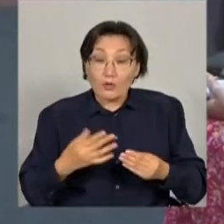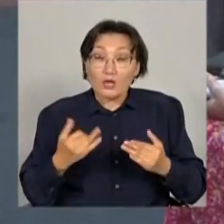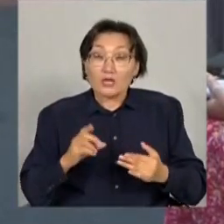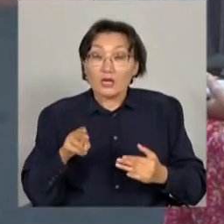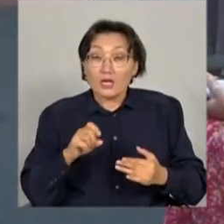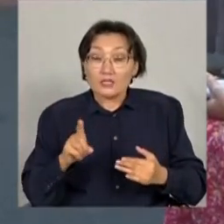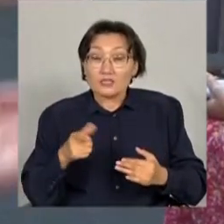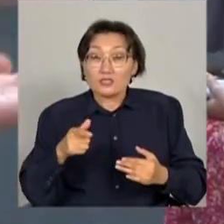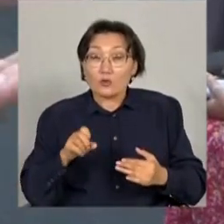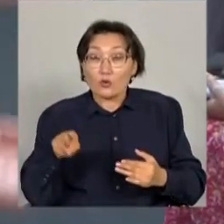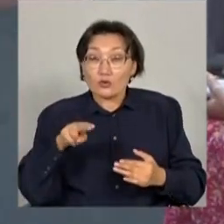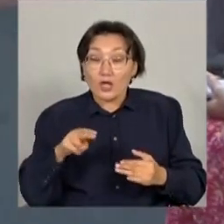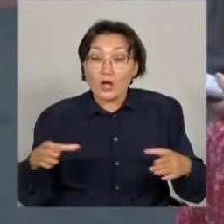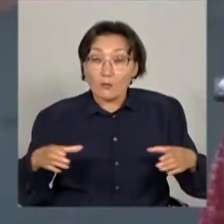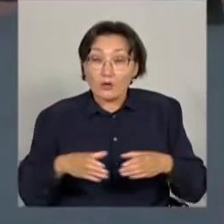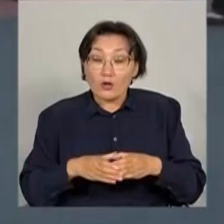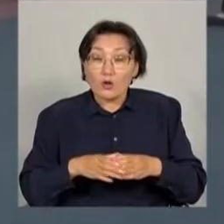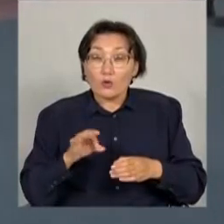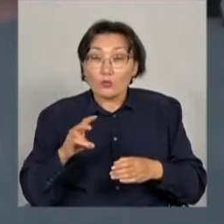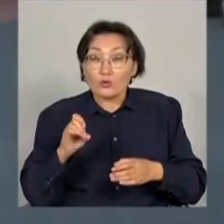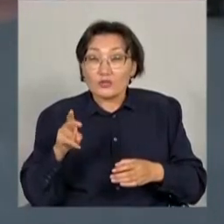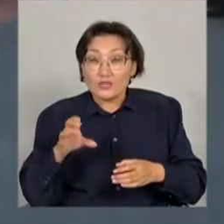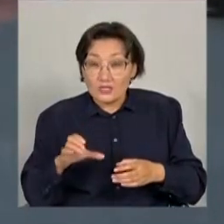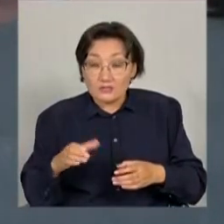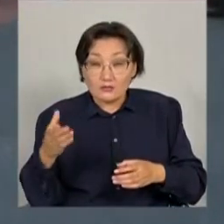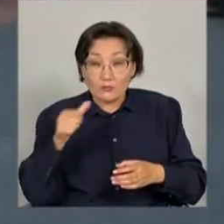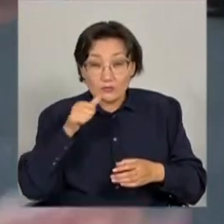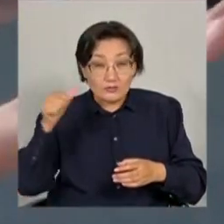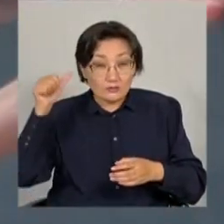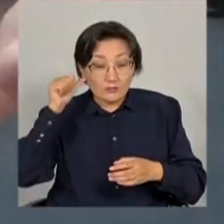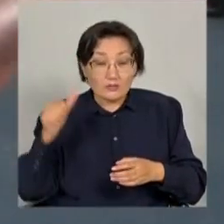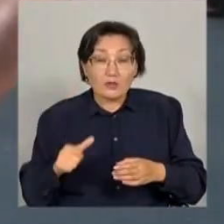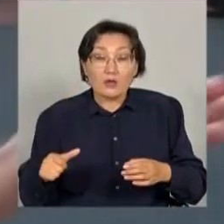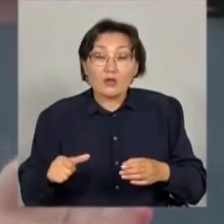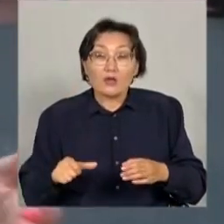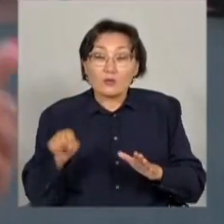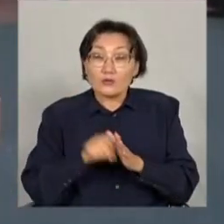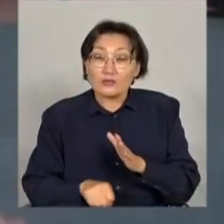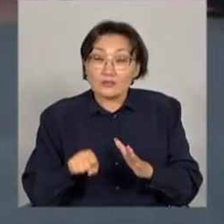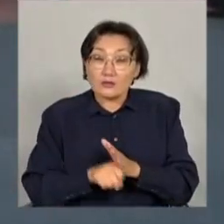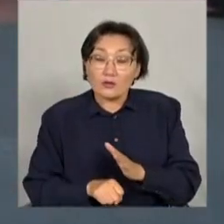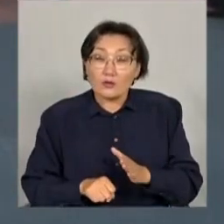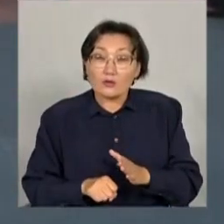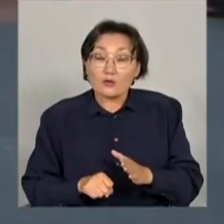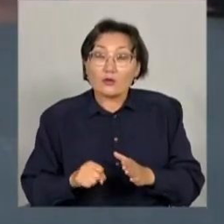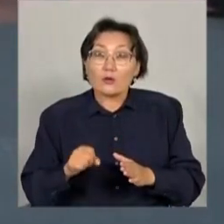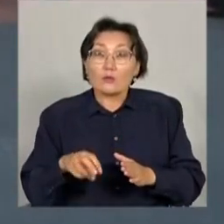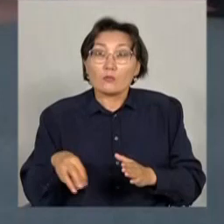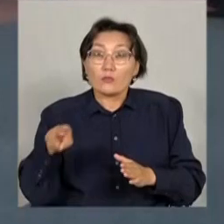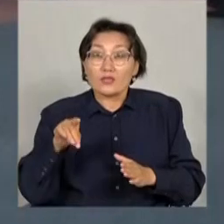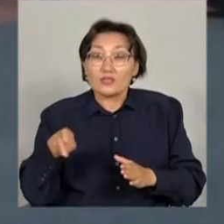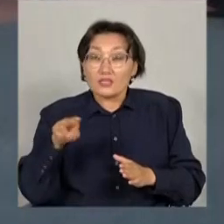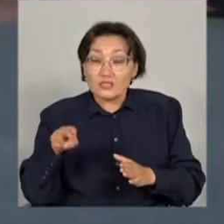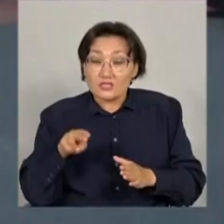Қазголд компаниясы, то есть Onyx, алдыңғы жылы бізде қыста бірге теплотрассаны осы Мадридқа